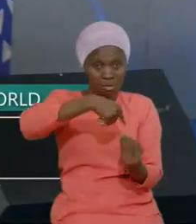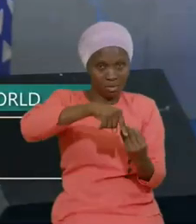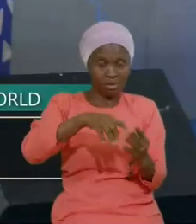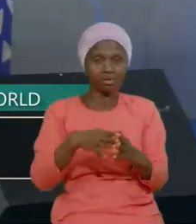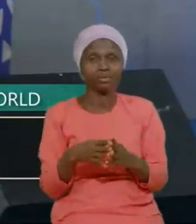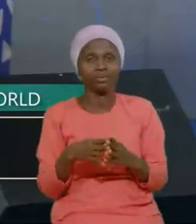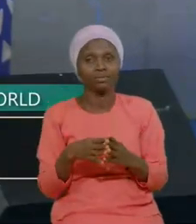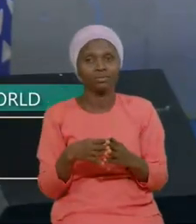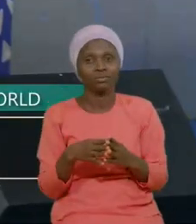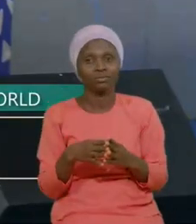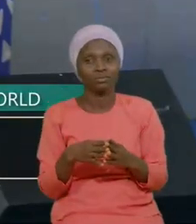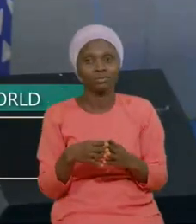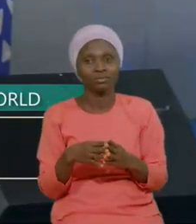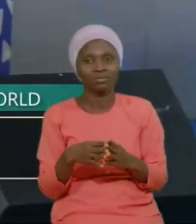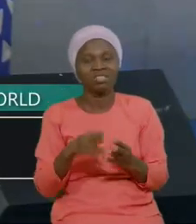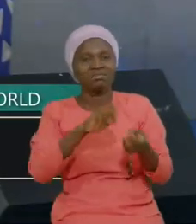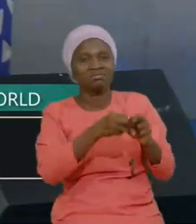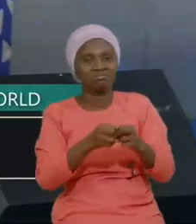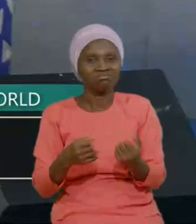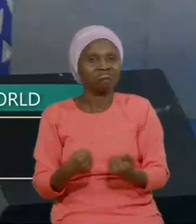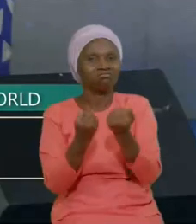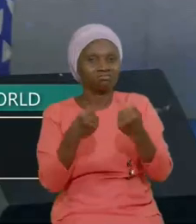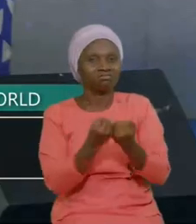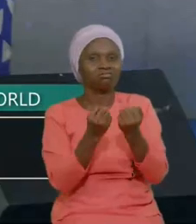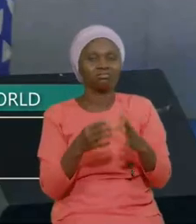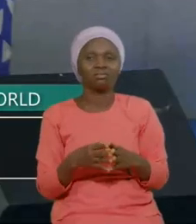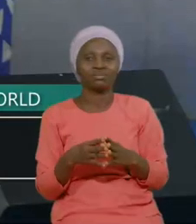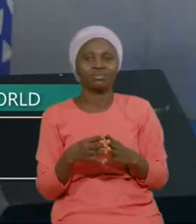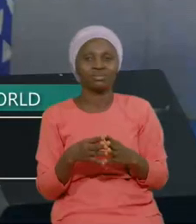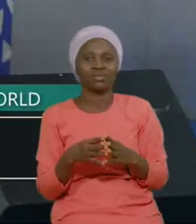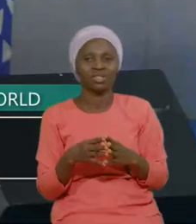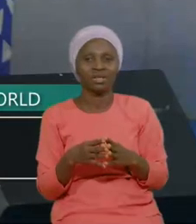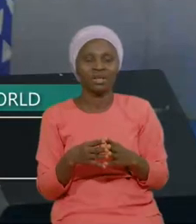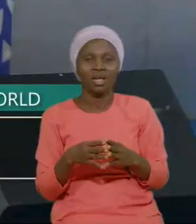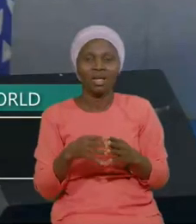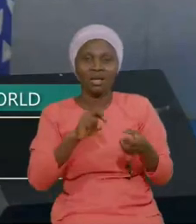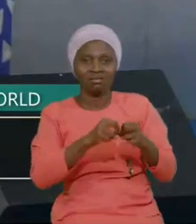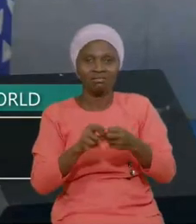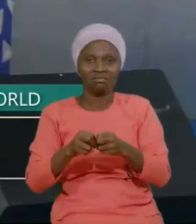Les choses qui veulent te maintenir lié, attaché à un point peuvent être autour de toi. Les adversités et les